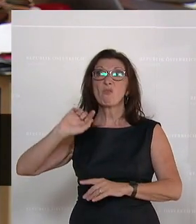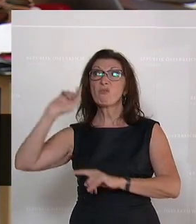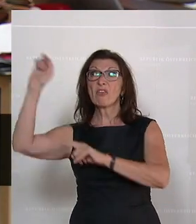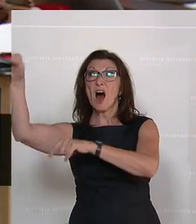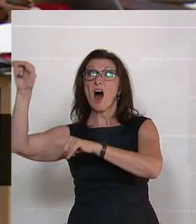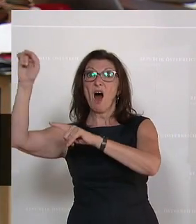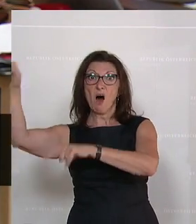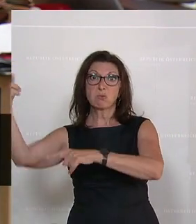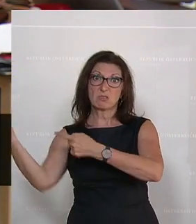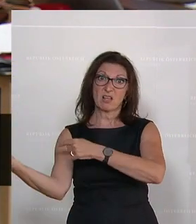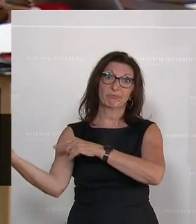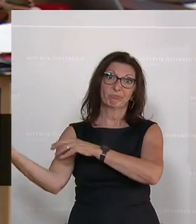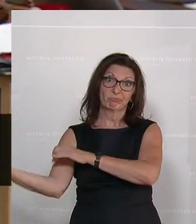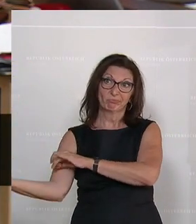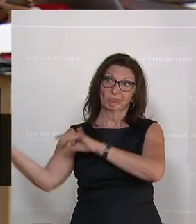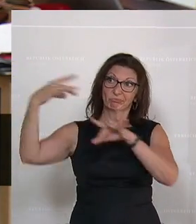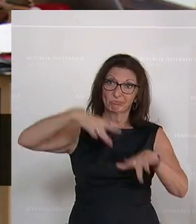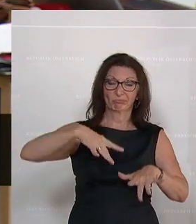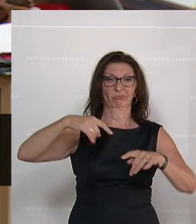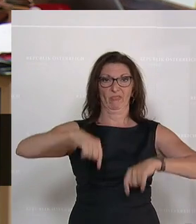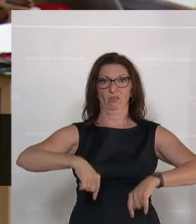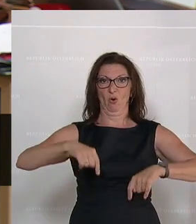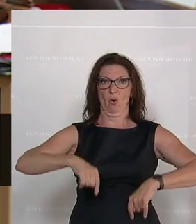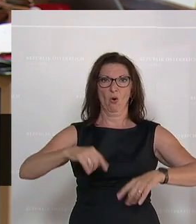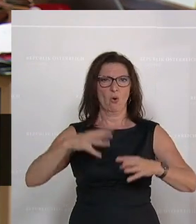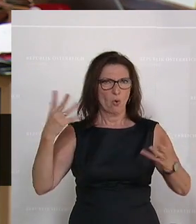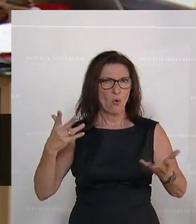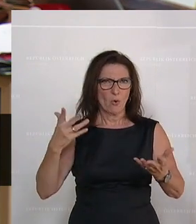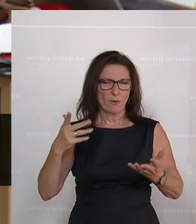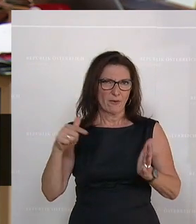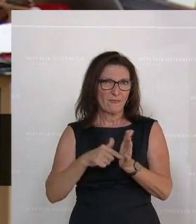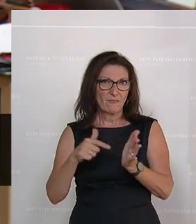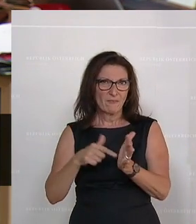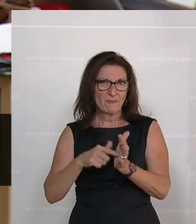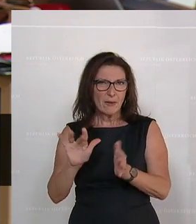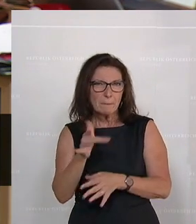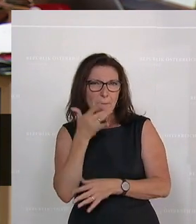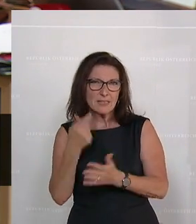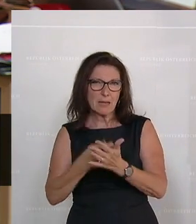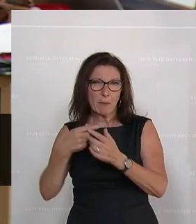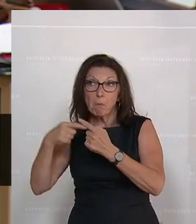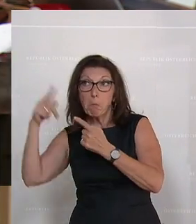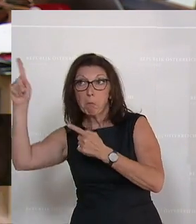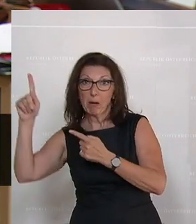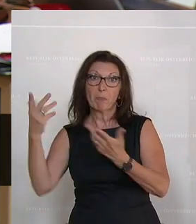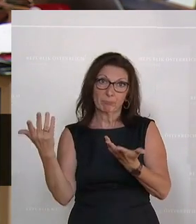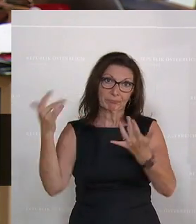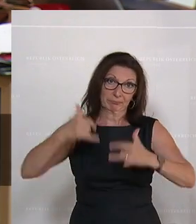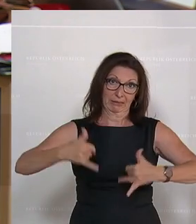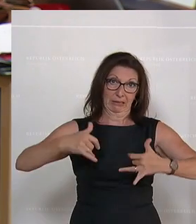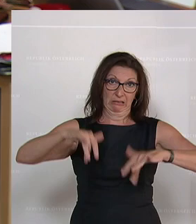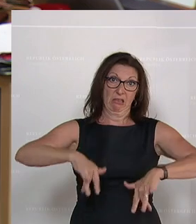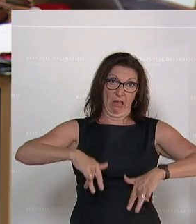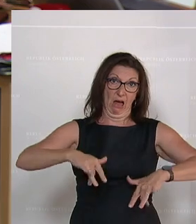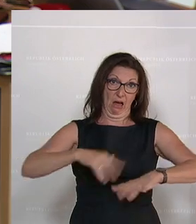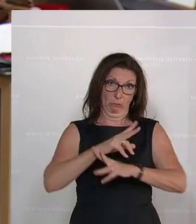sind massiv gestiegen jetzt haben wir sehr ausführlich gesprochen über die gründe dafür aber das ist die tatsache an dieser importierten inflation